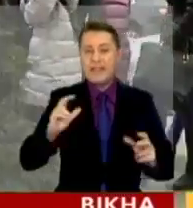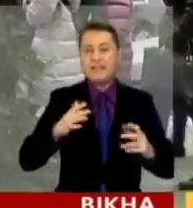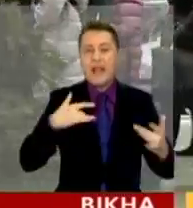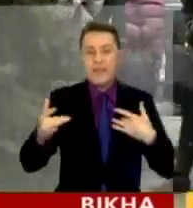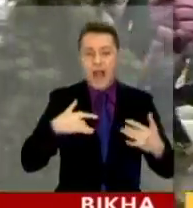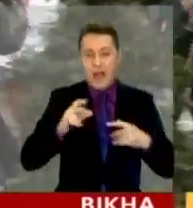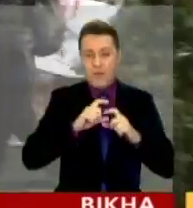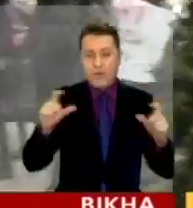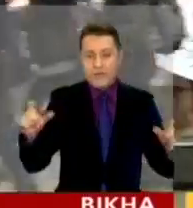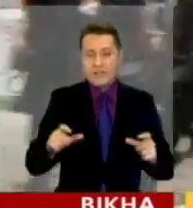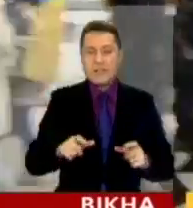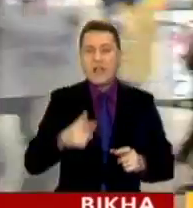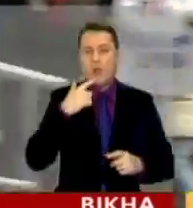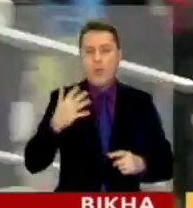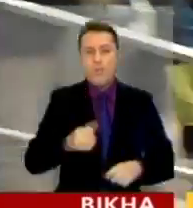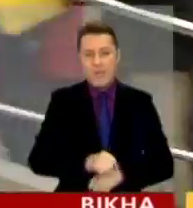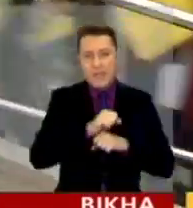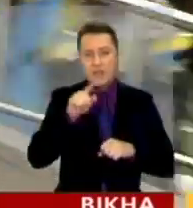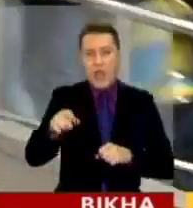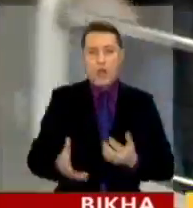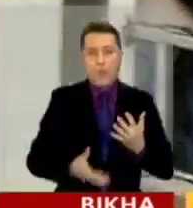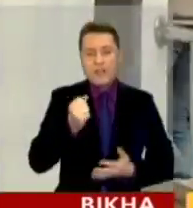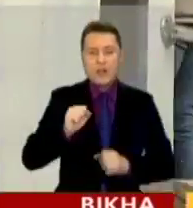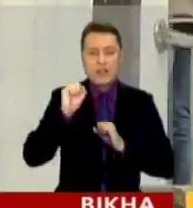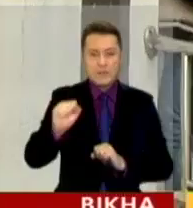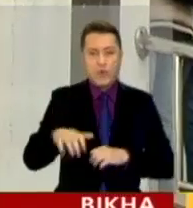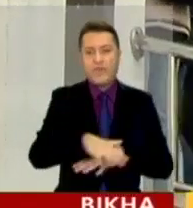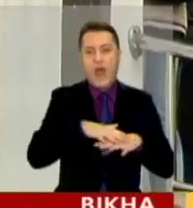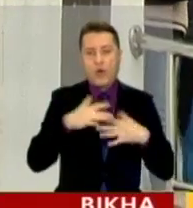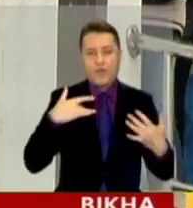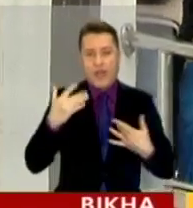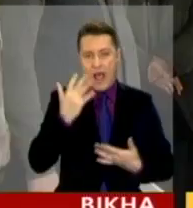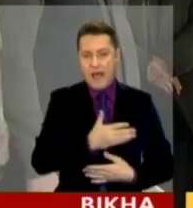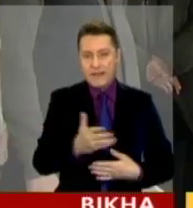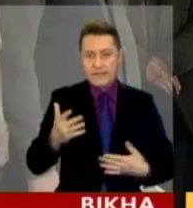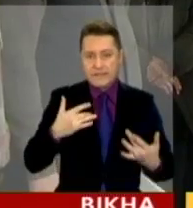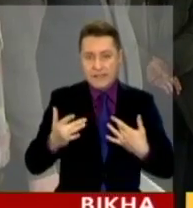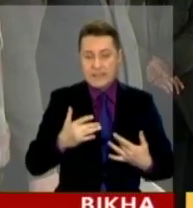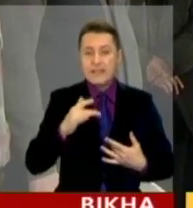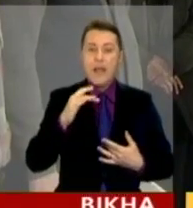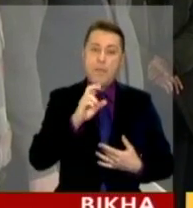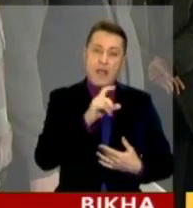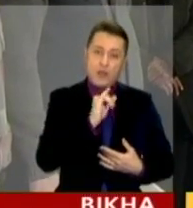відбулися мітинги на їхню підтримку. За них заступилися навіть народні артисти Богдан Венюк і Ада